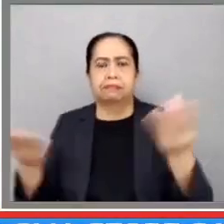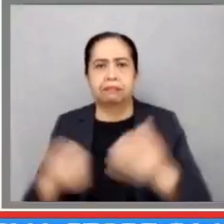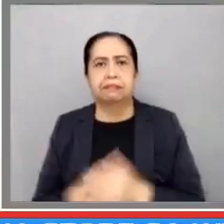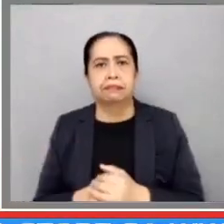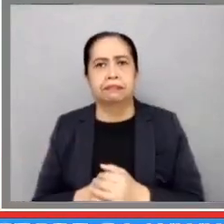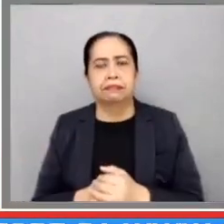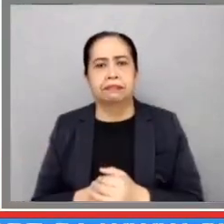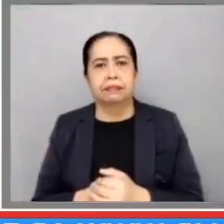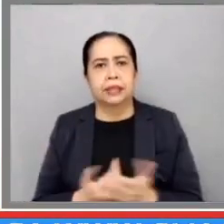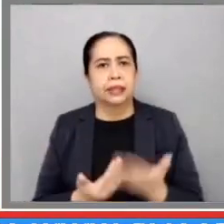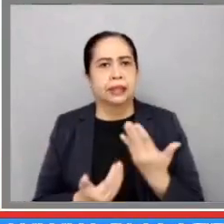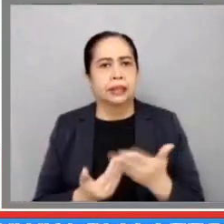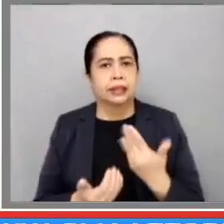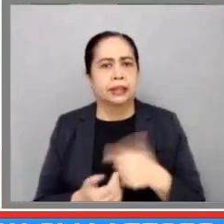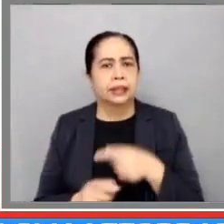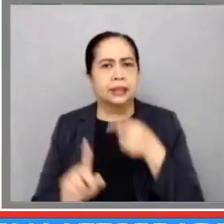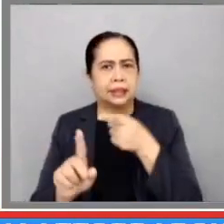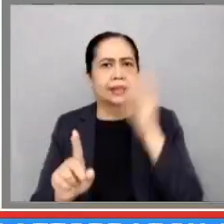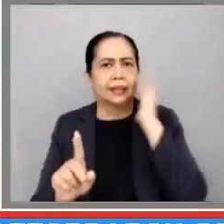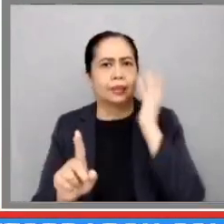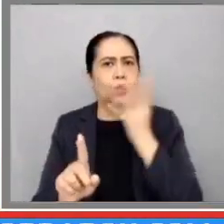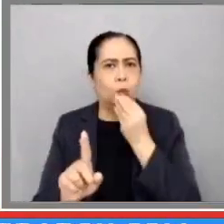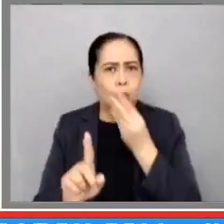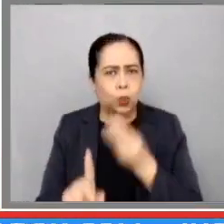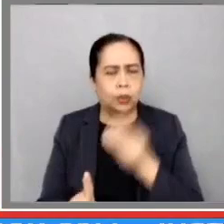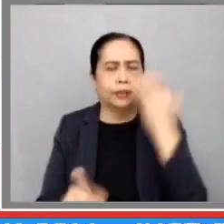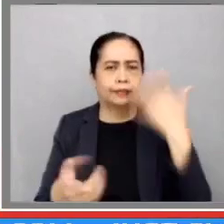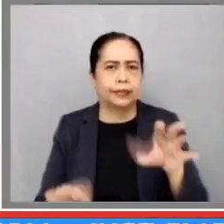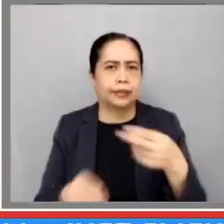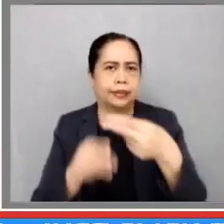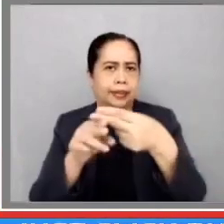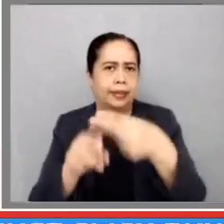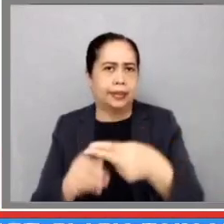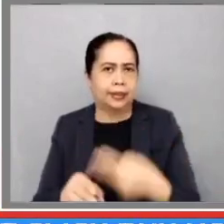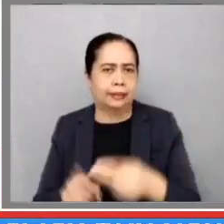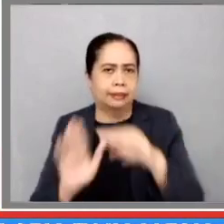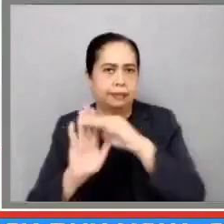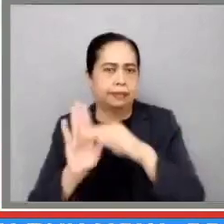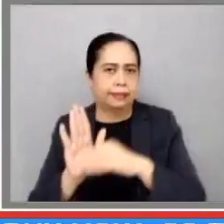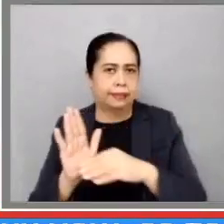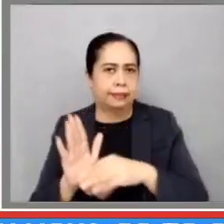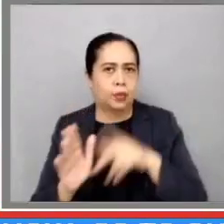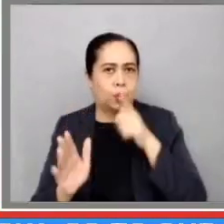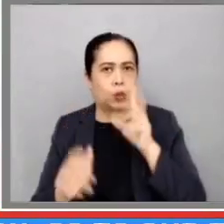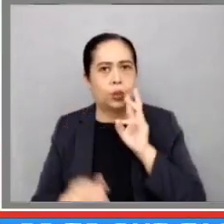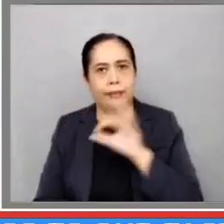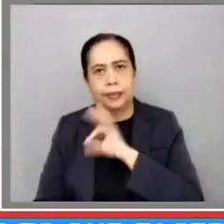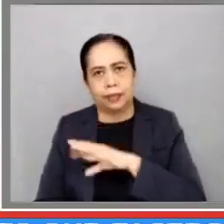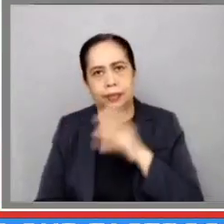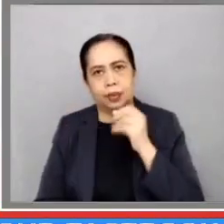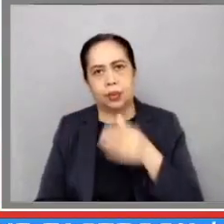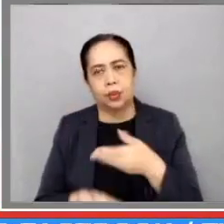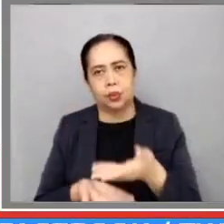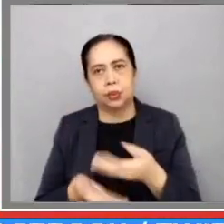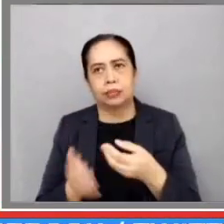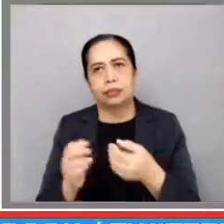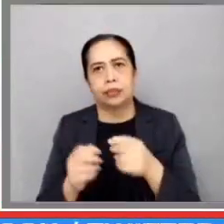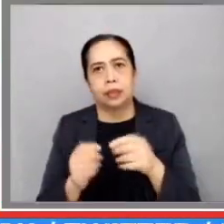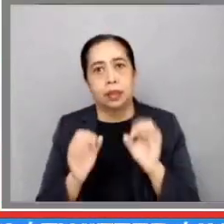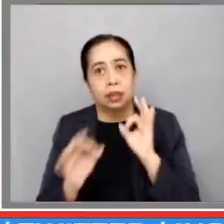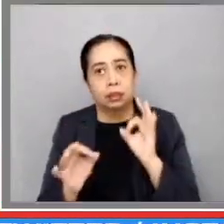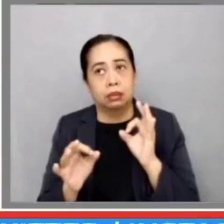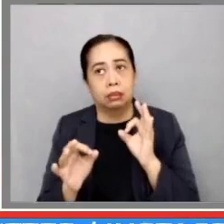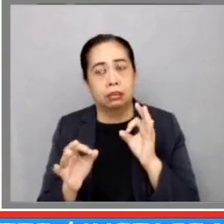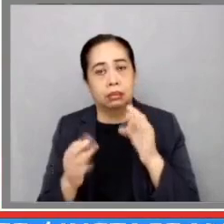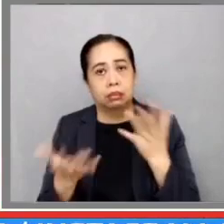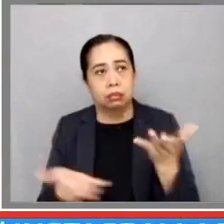Connie, sapagkat targeted na po or identified na po natin yung ating mga beneficiaries dito. And with that po, once na ma-obligate na